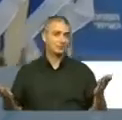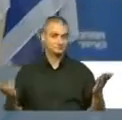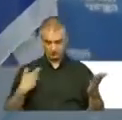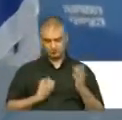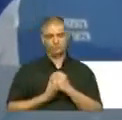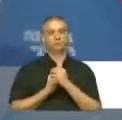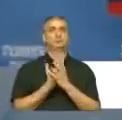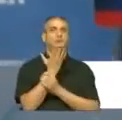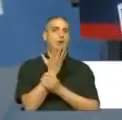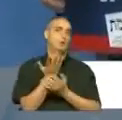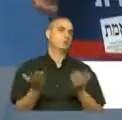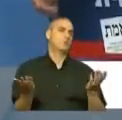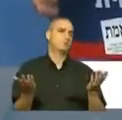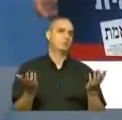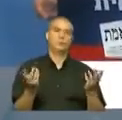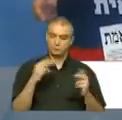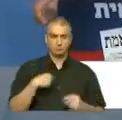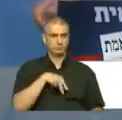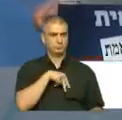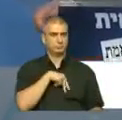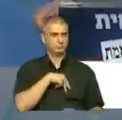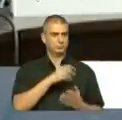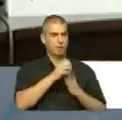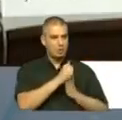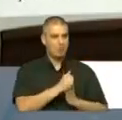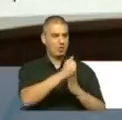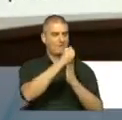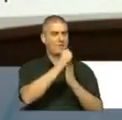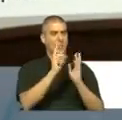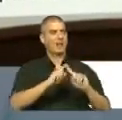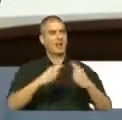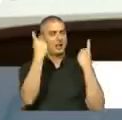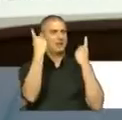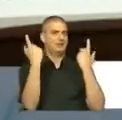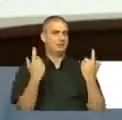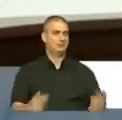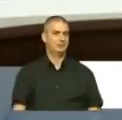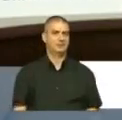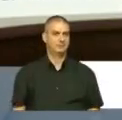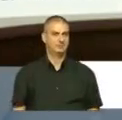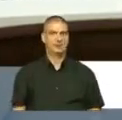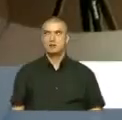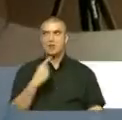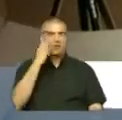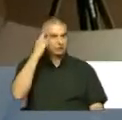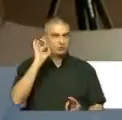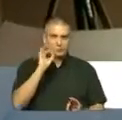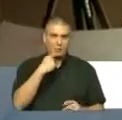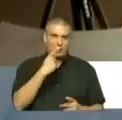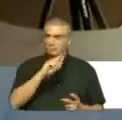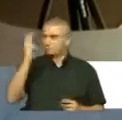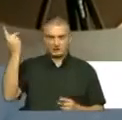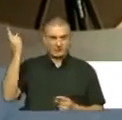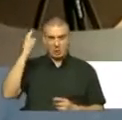השתקמנו גם מזה, ומוטלת עלינו משימה פשוט להוביל אלטרנטיבה אחרת. אני לא אגיד שפויה, כי אני לא רוצה להכתיר את הצד השני